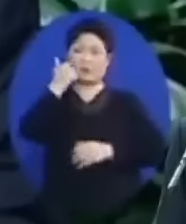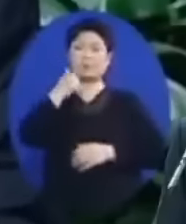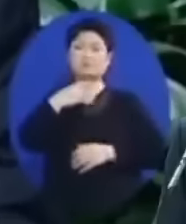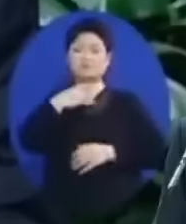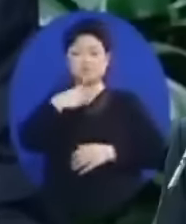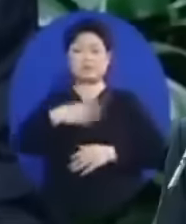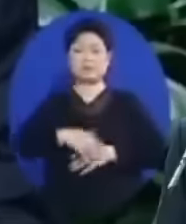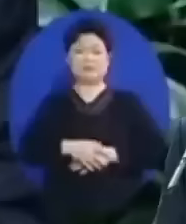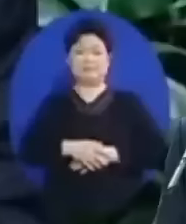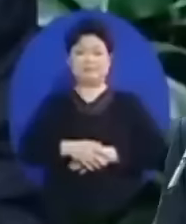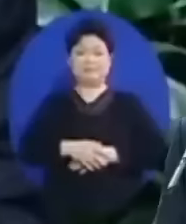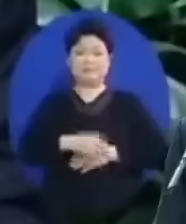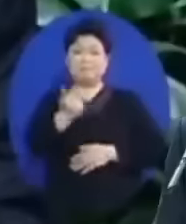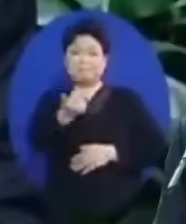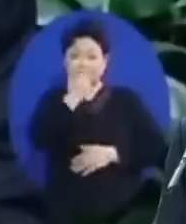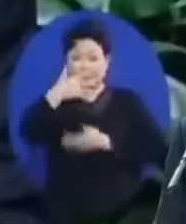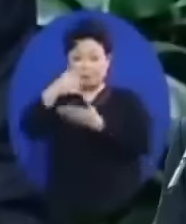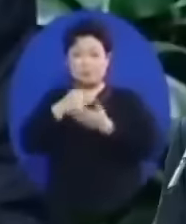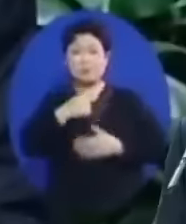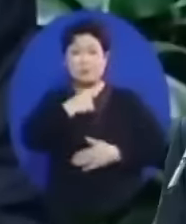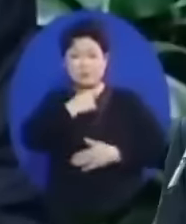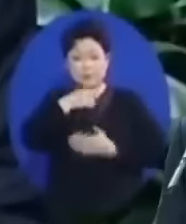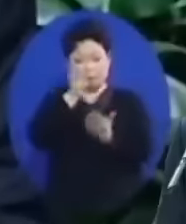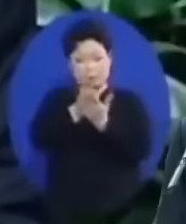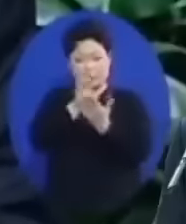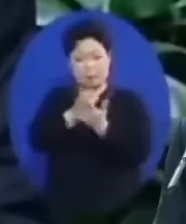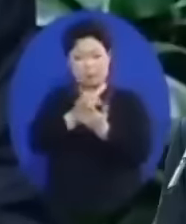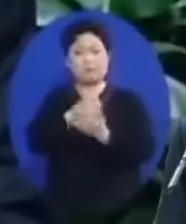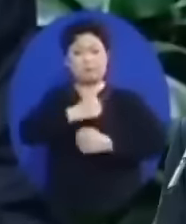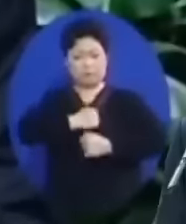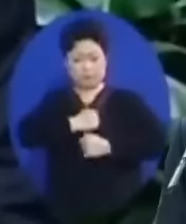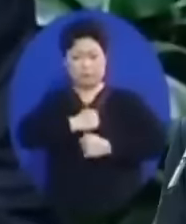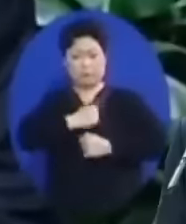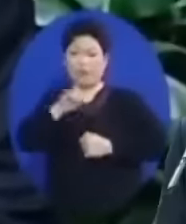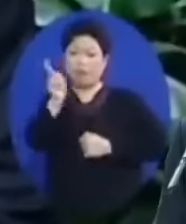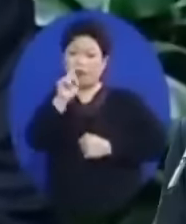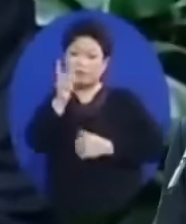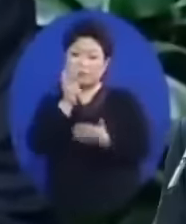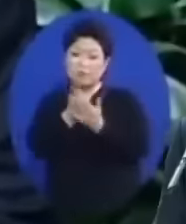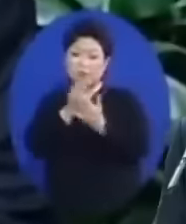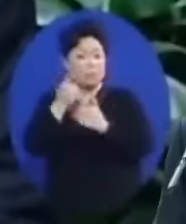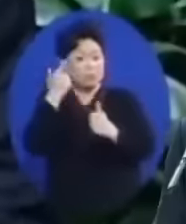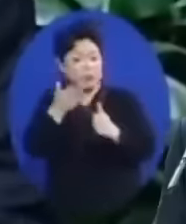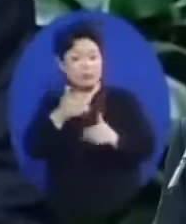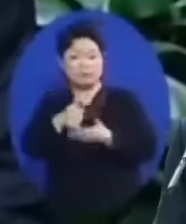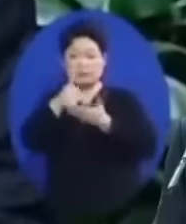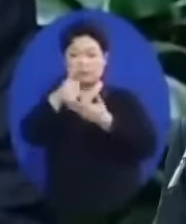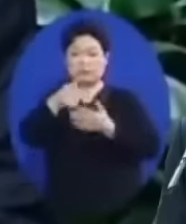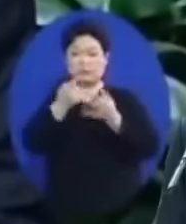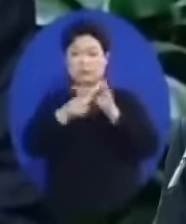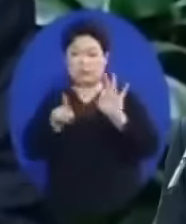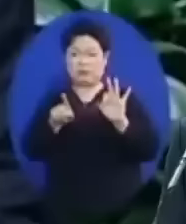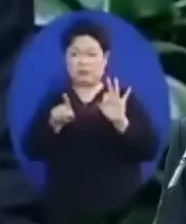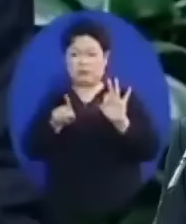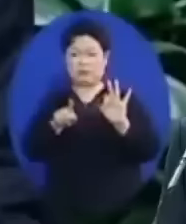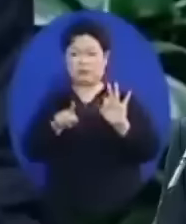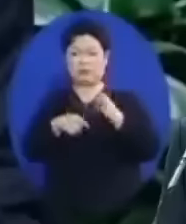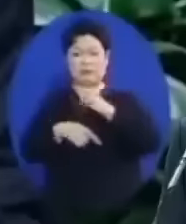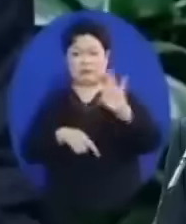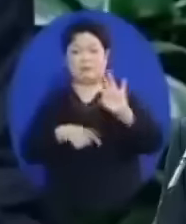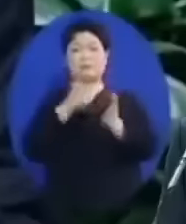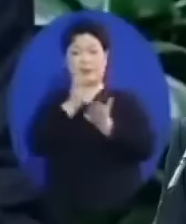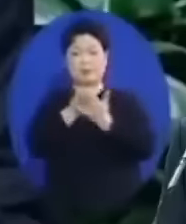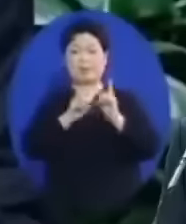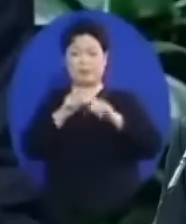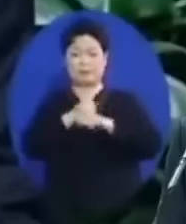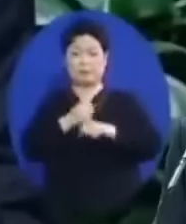아버지시니라. 생명을 얻고자 하던 계명을 지켜라. 어떤 계명이오나이까? 주님이 십계명을 말씀했었습니다.